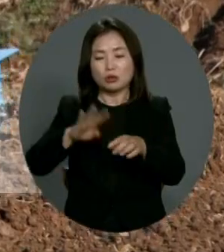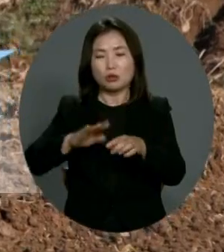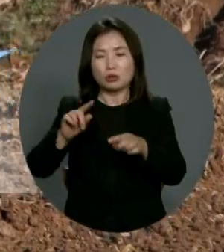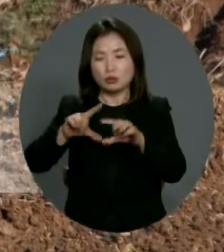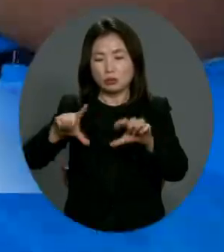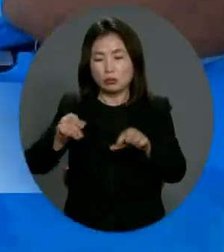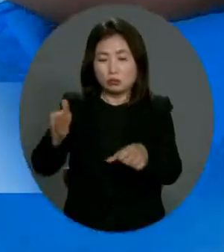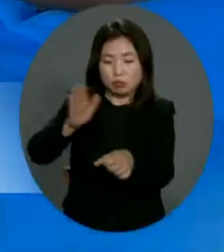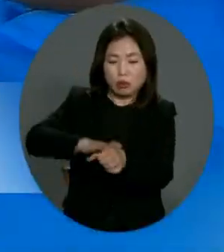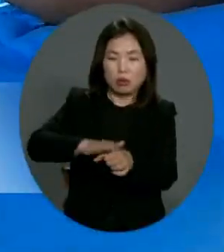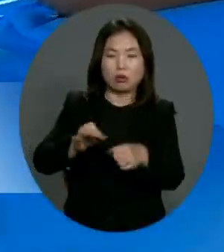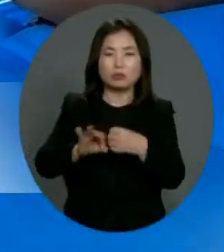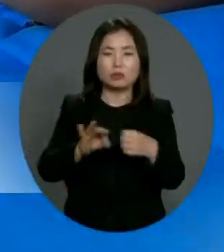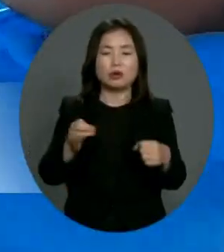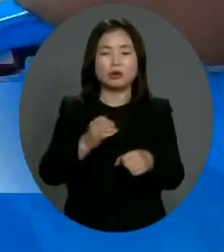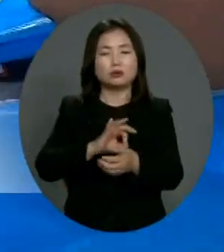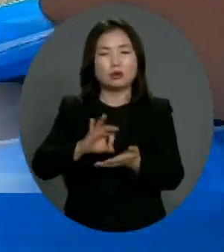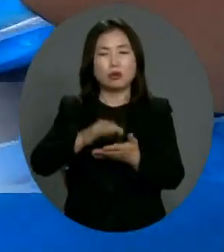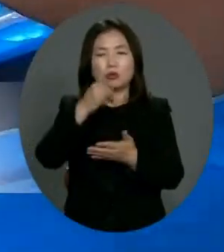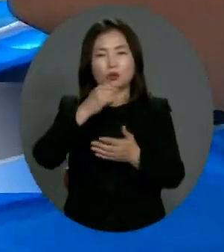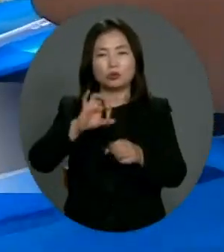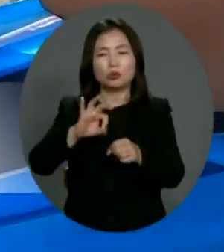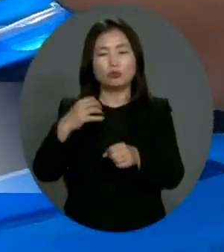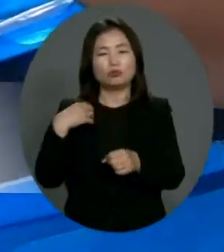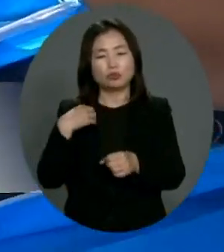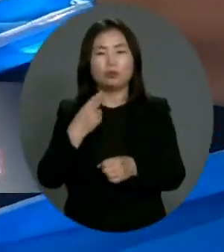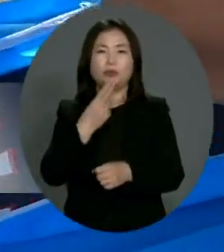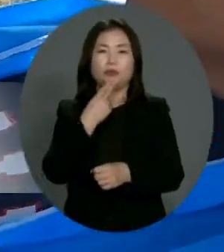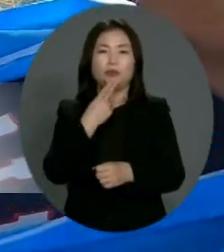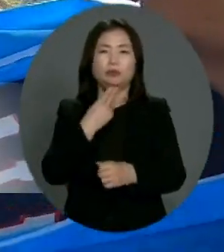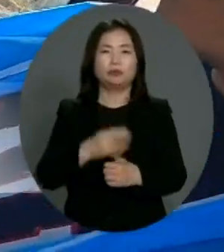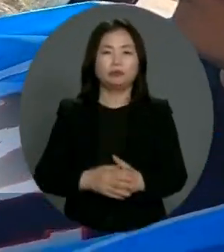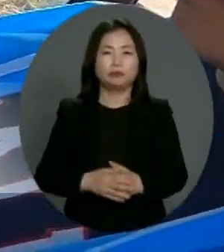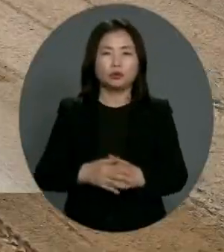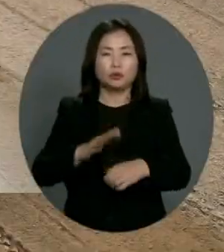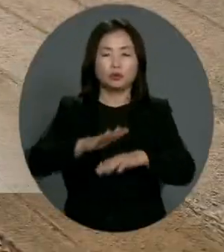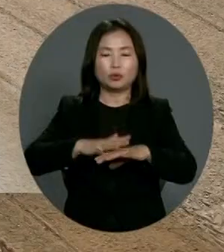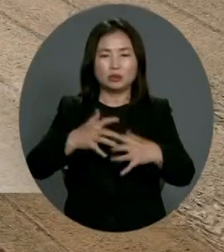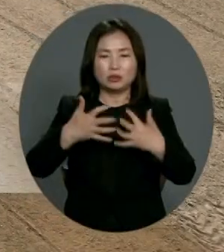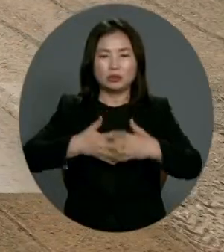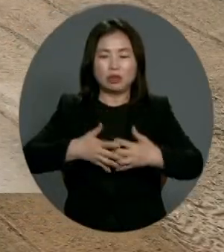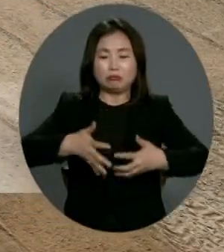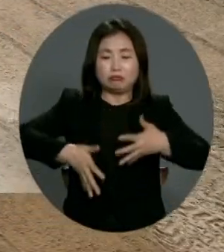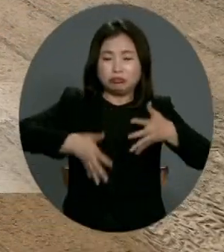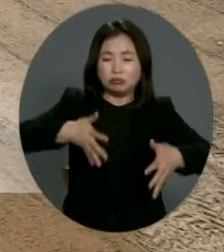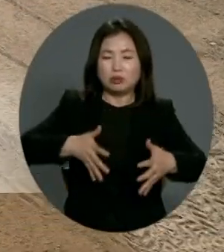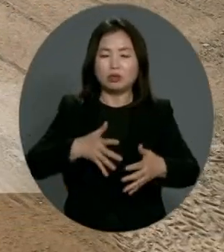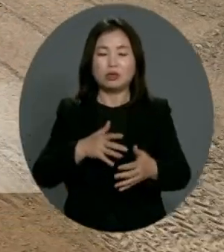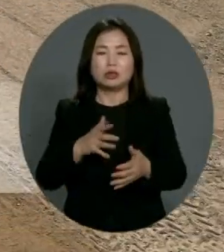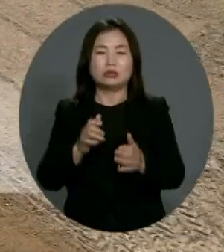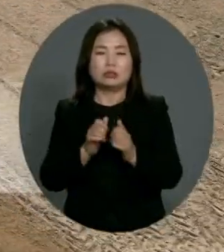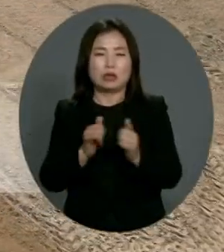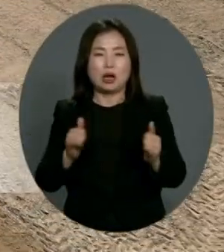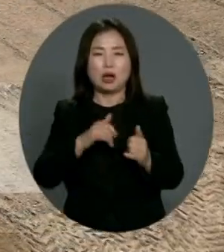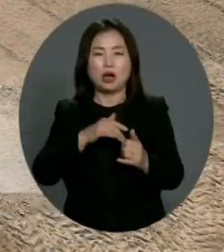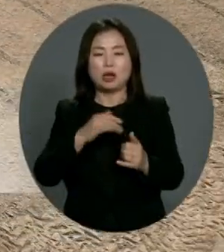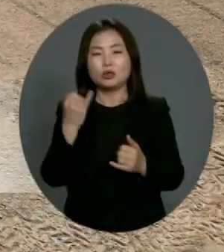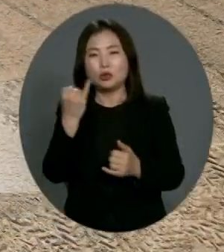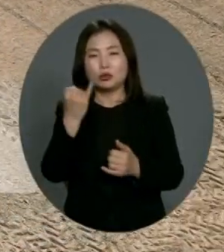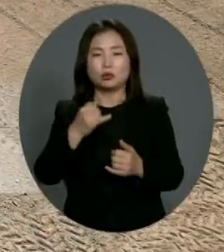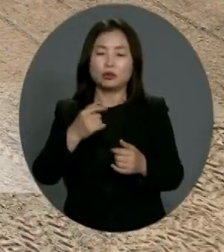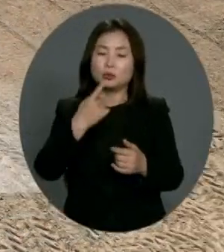수 있어 농가 부담을 줄일 수 있습니다. 또 농기계 사용이 익숙치 않은 초보자나